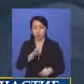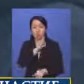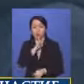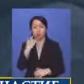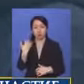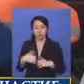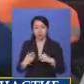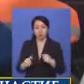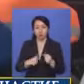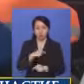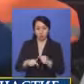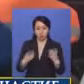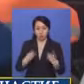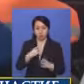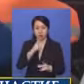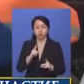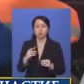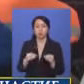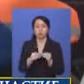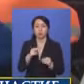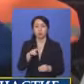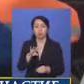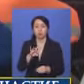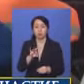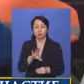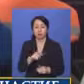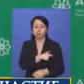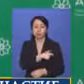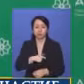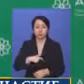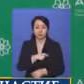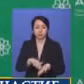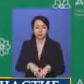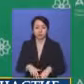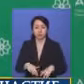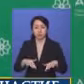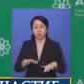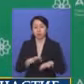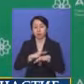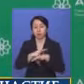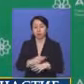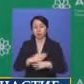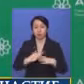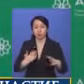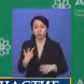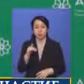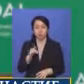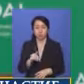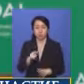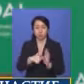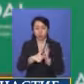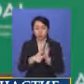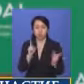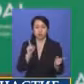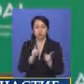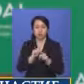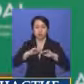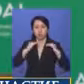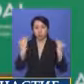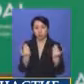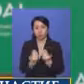среднего бизнеса. Стоит сказать, что с 10 декабря кандидаты в депутаты Мажилиса и Маслихата провели более 3600 встреч. Охвачено